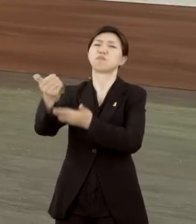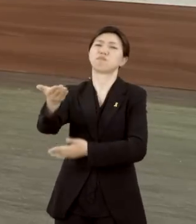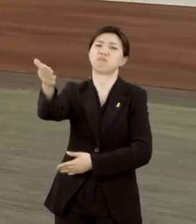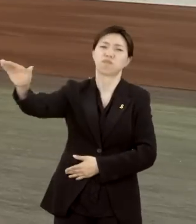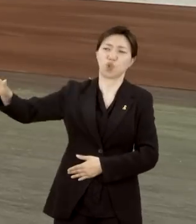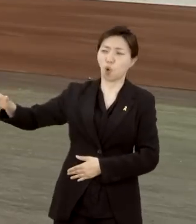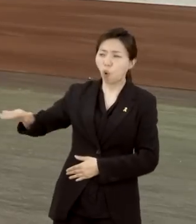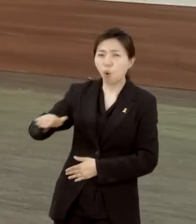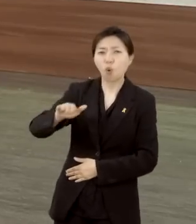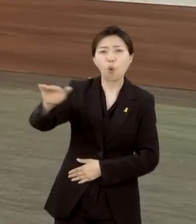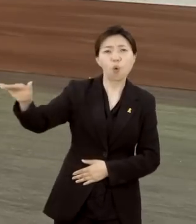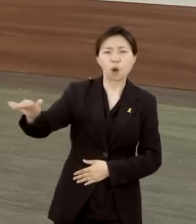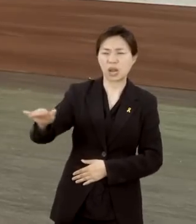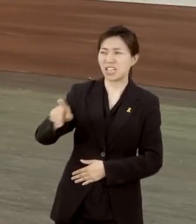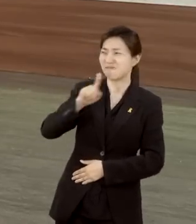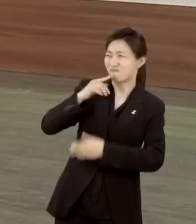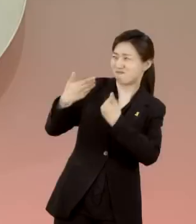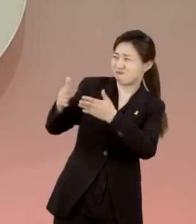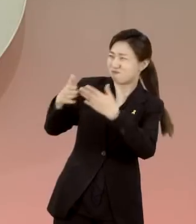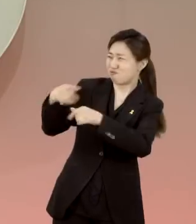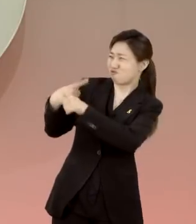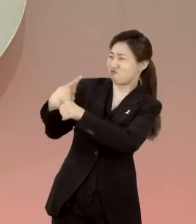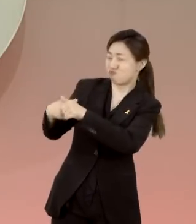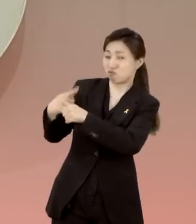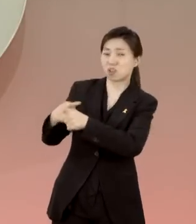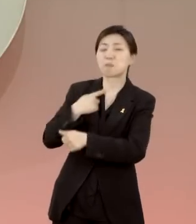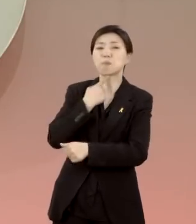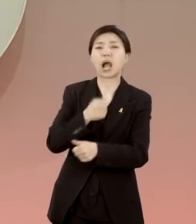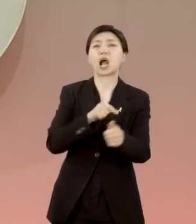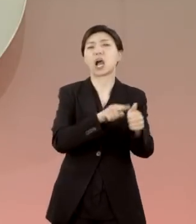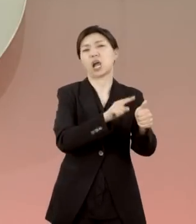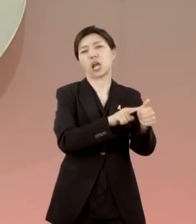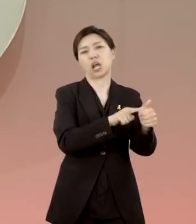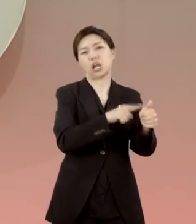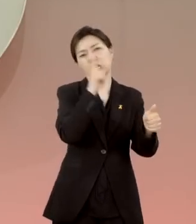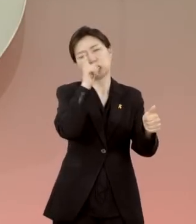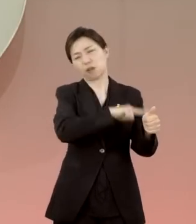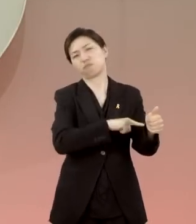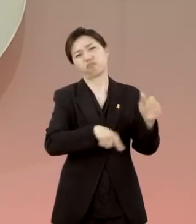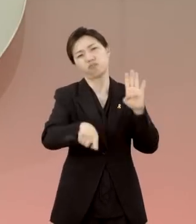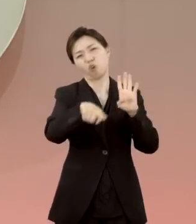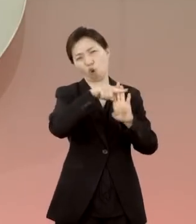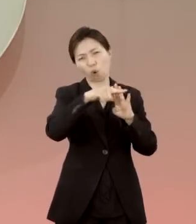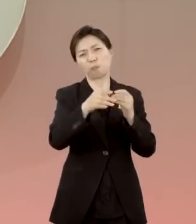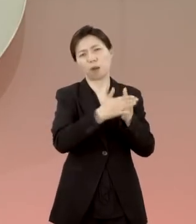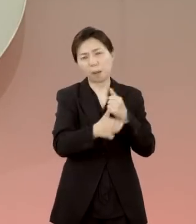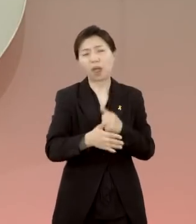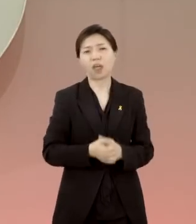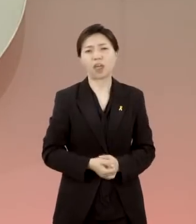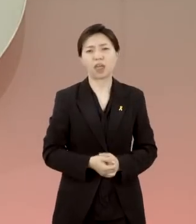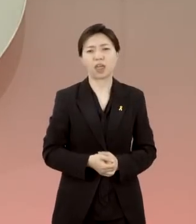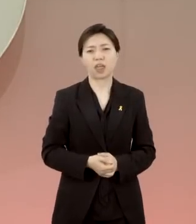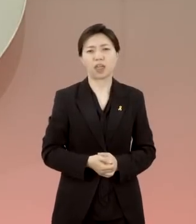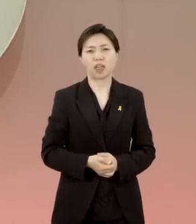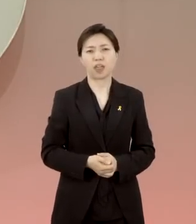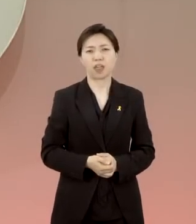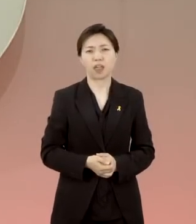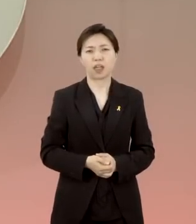거룩한 대중 스님들에게 욕설을 하고 저주를 내뿜은 그 악업으로